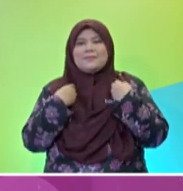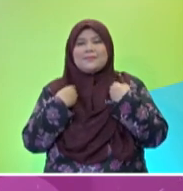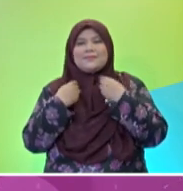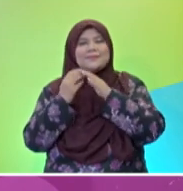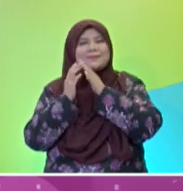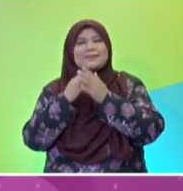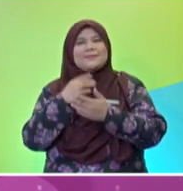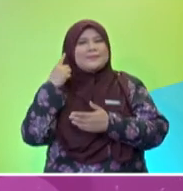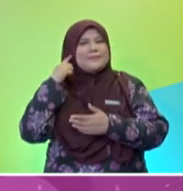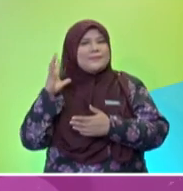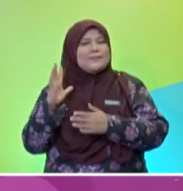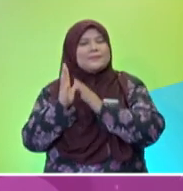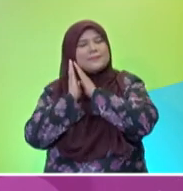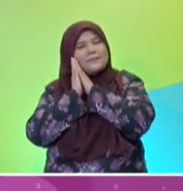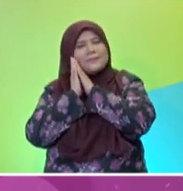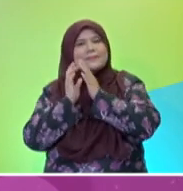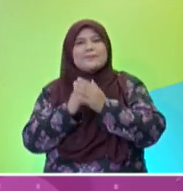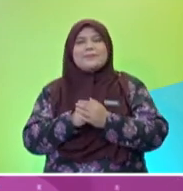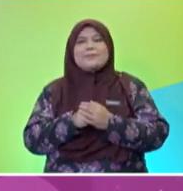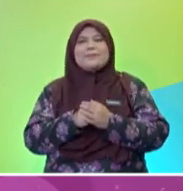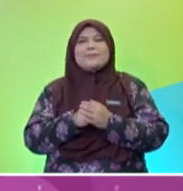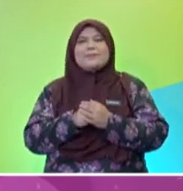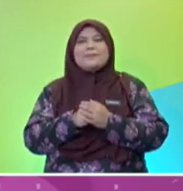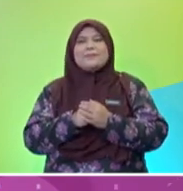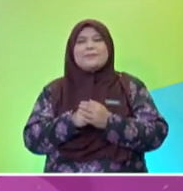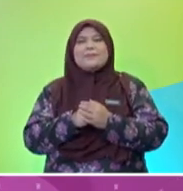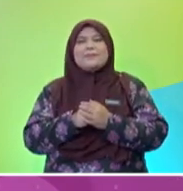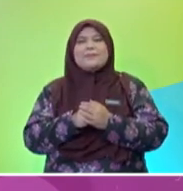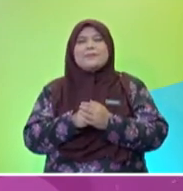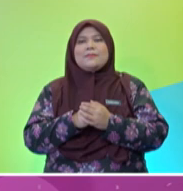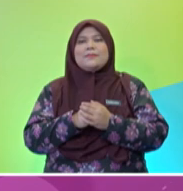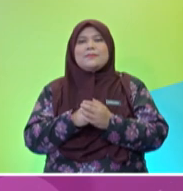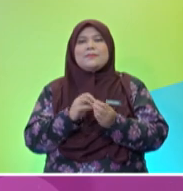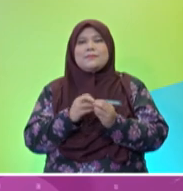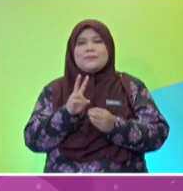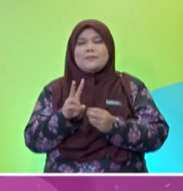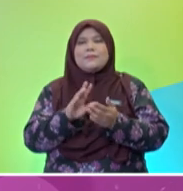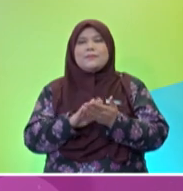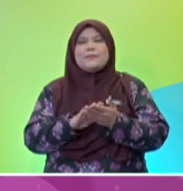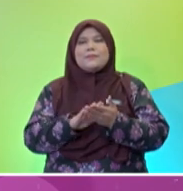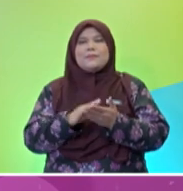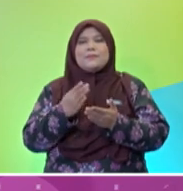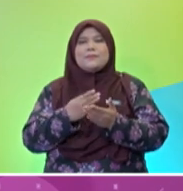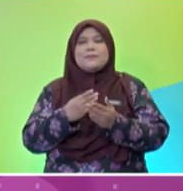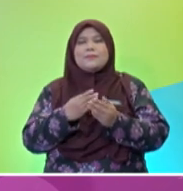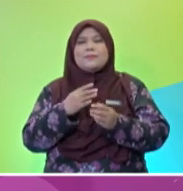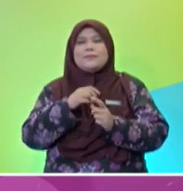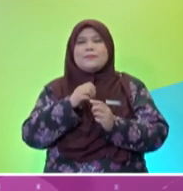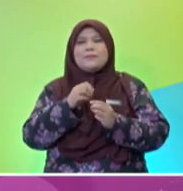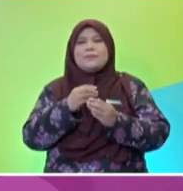dan yang kedua adalah jenis bunyi yang kedua adalah bunyi alam contohnya bunyi hujan